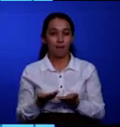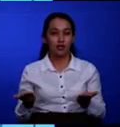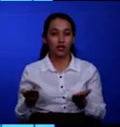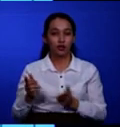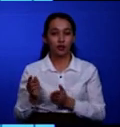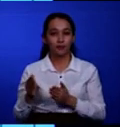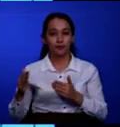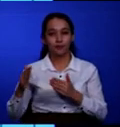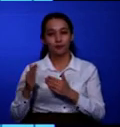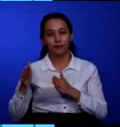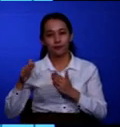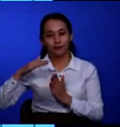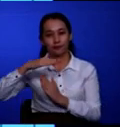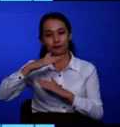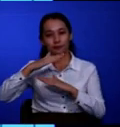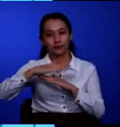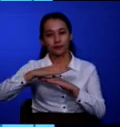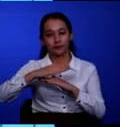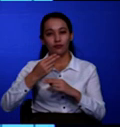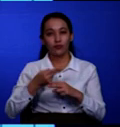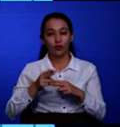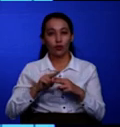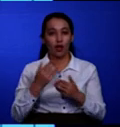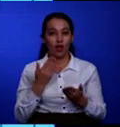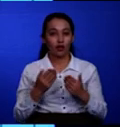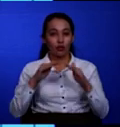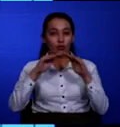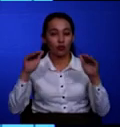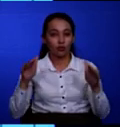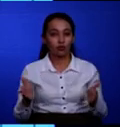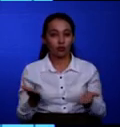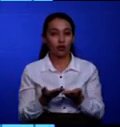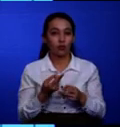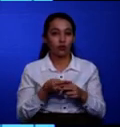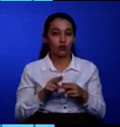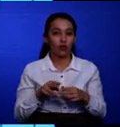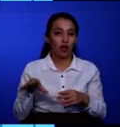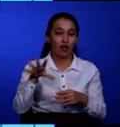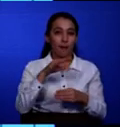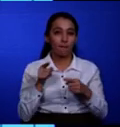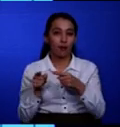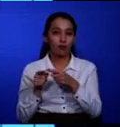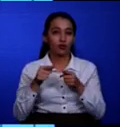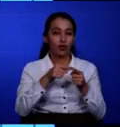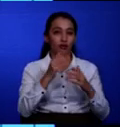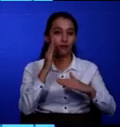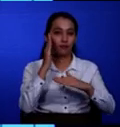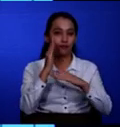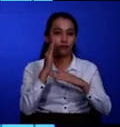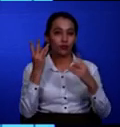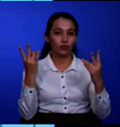to'g'ri 4 burchak bo'lishligi uchun hamma burchaklari to'g'ri bo'lish kerak. Demak, biz buni to'g'ri 4 burchak